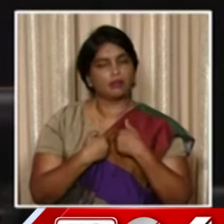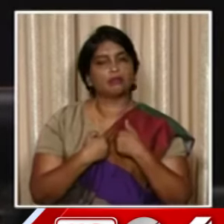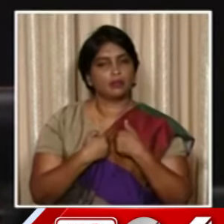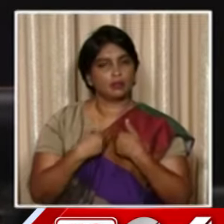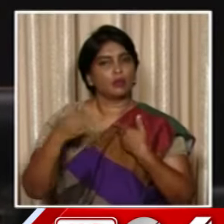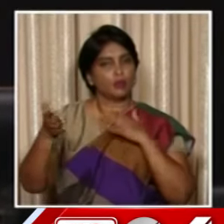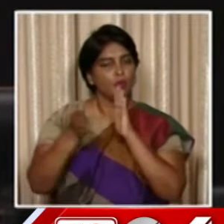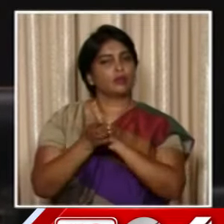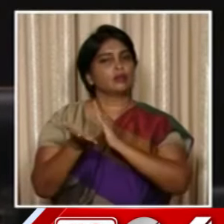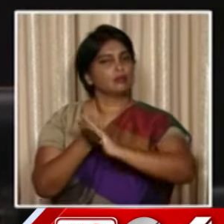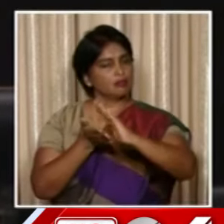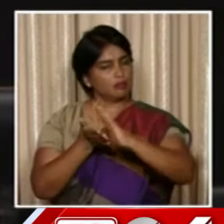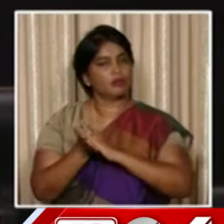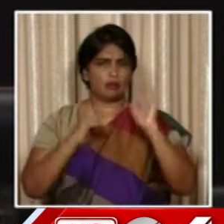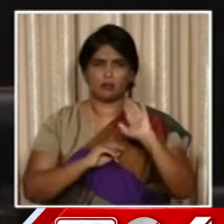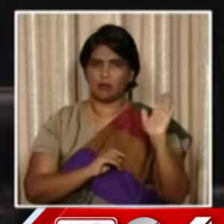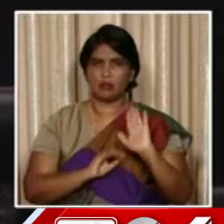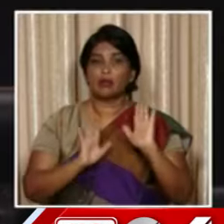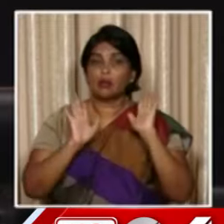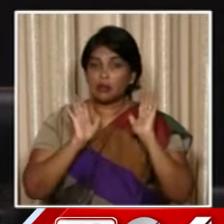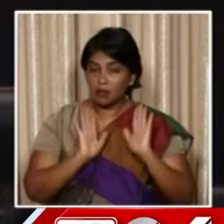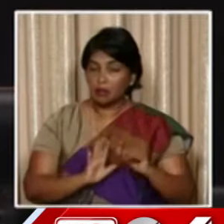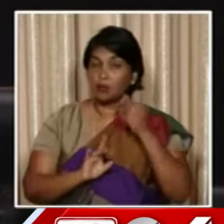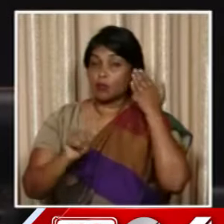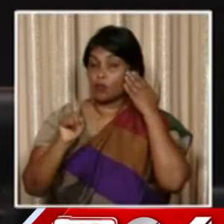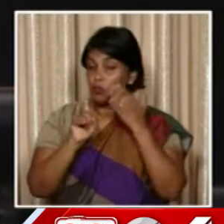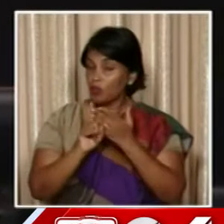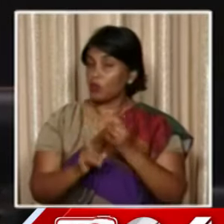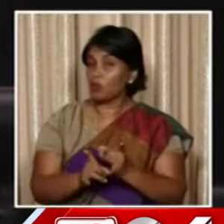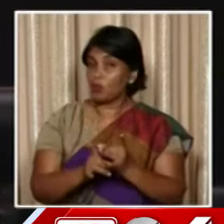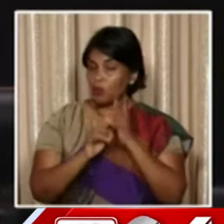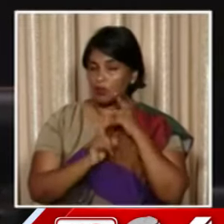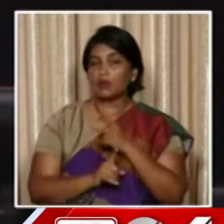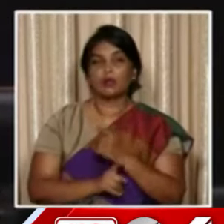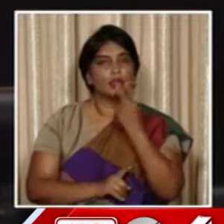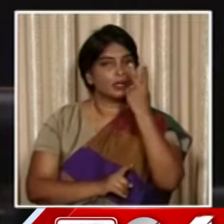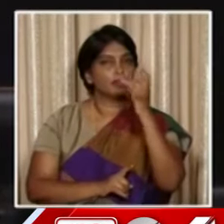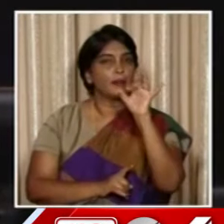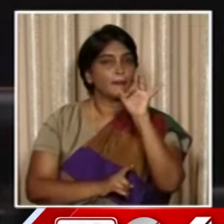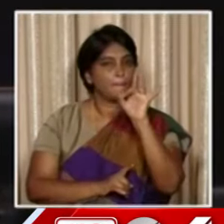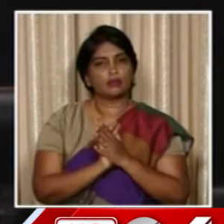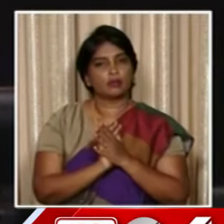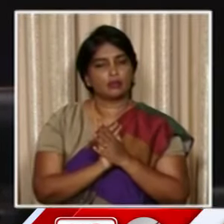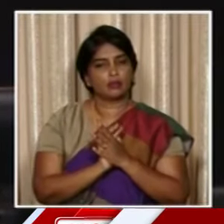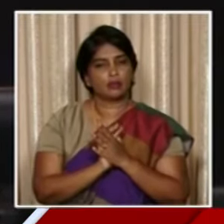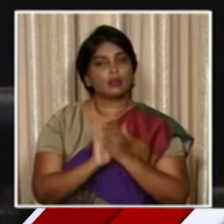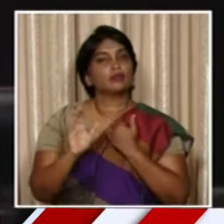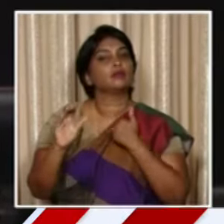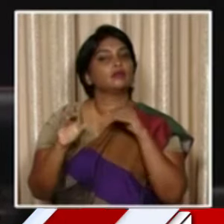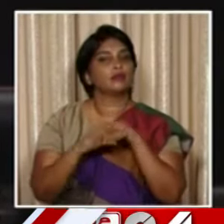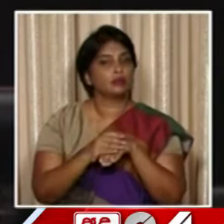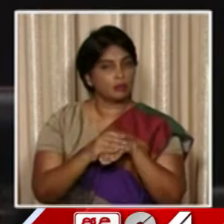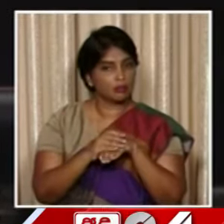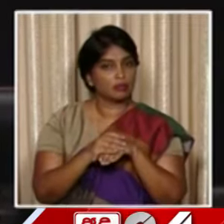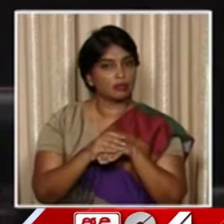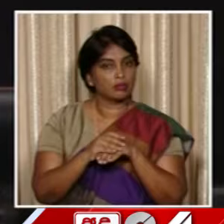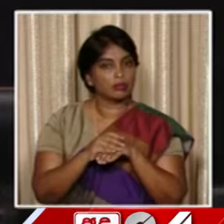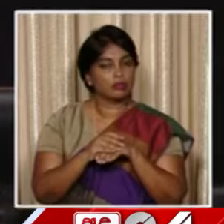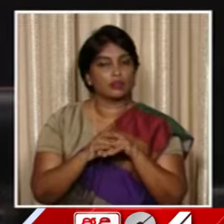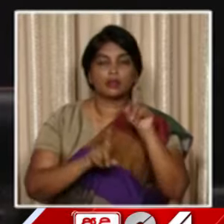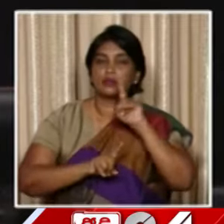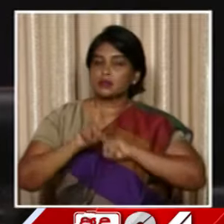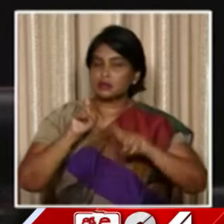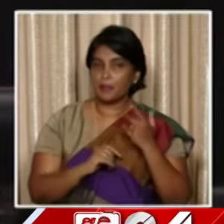සමග සහයෝගයෙන් වැඩ කරන්න සූදානම්. ඒ පදනමේ ඉඳගෙන තමයි 2015 වුණ මැදිහත් වීමක් සම